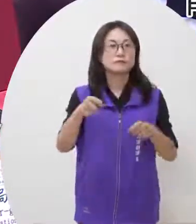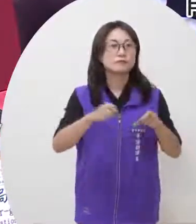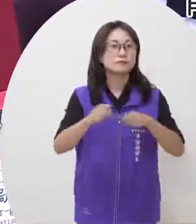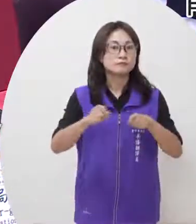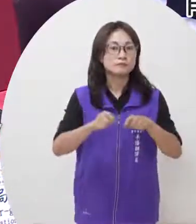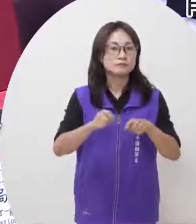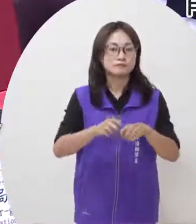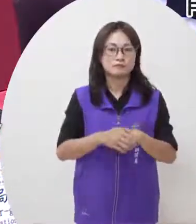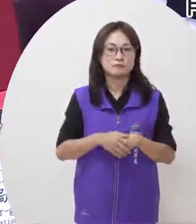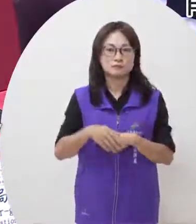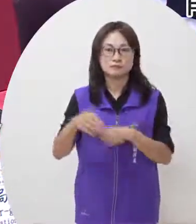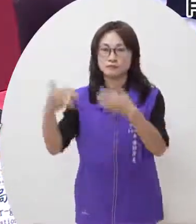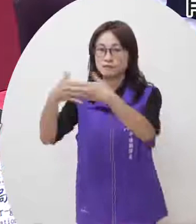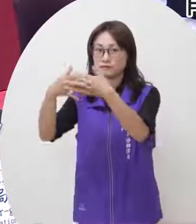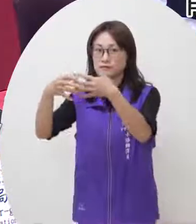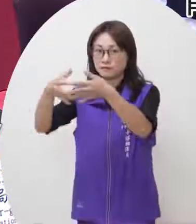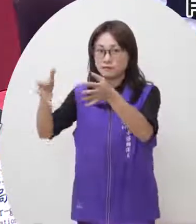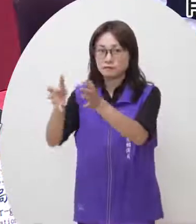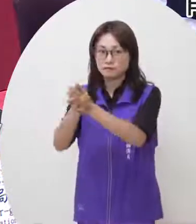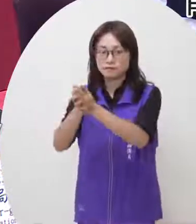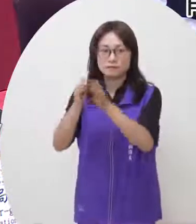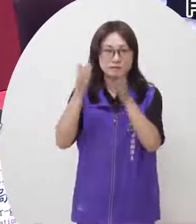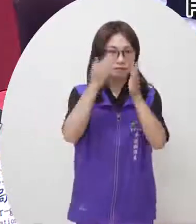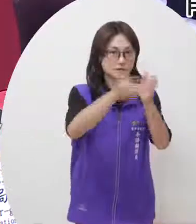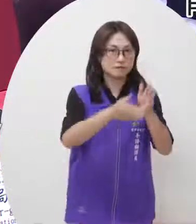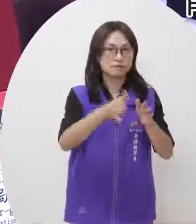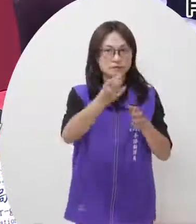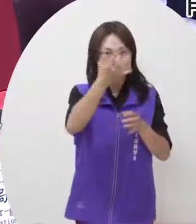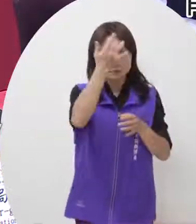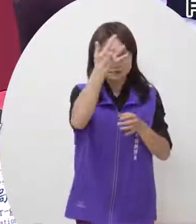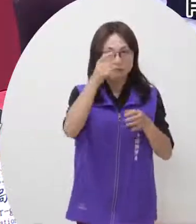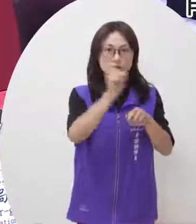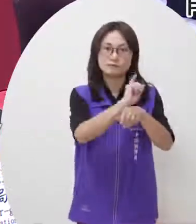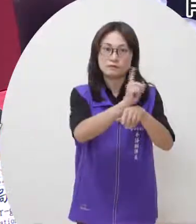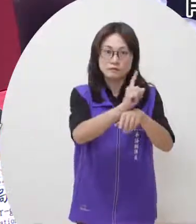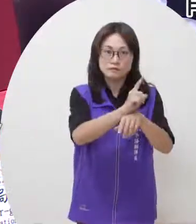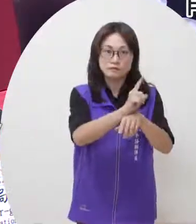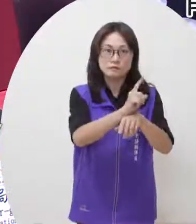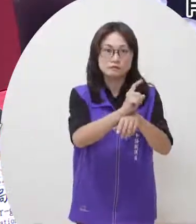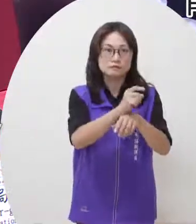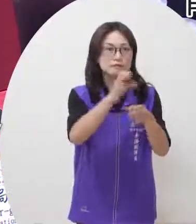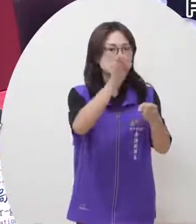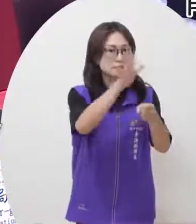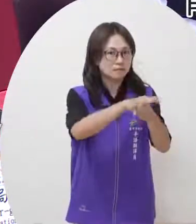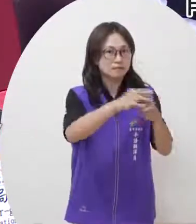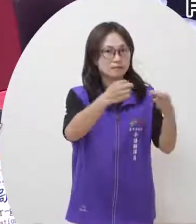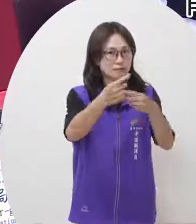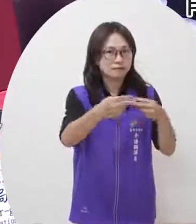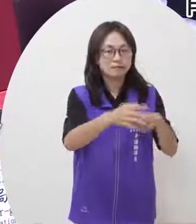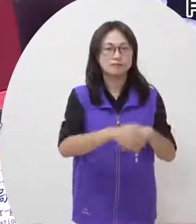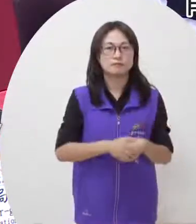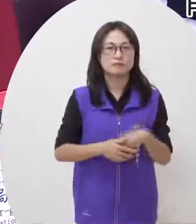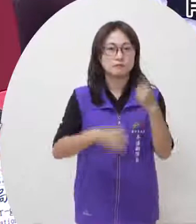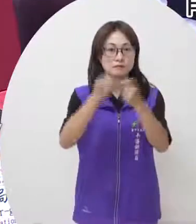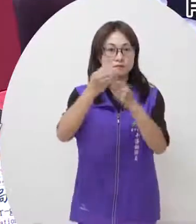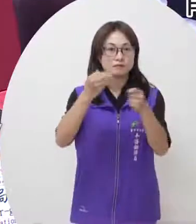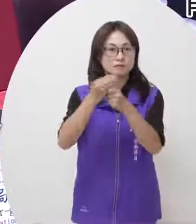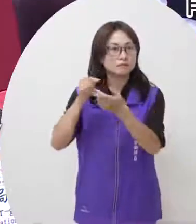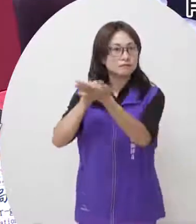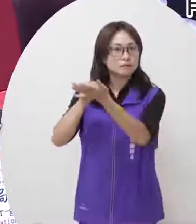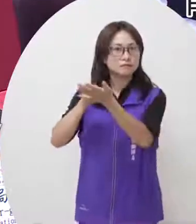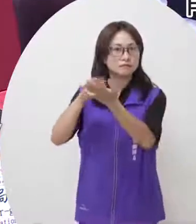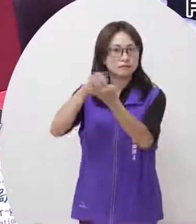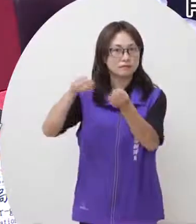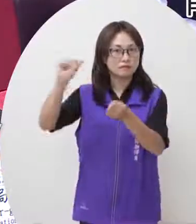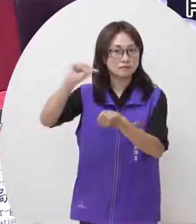通部针对通用计程车，就是无障碍化计程车的部分进行补助。那109年我们申请了5辆，